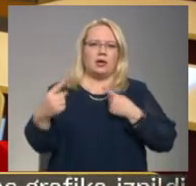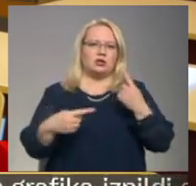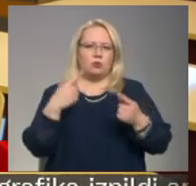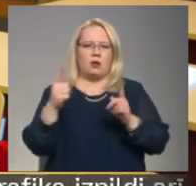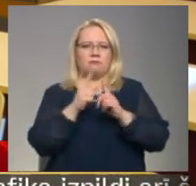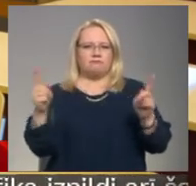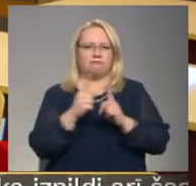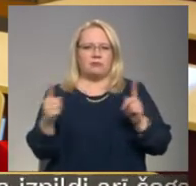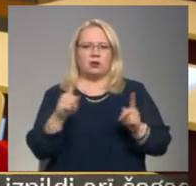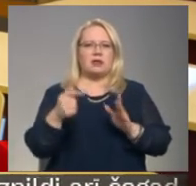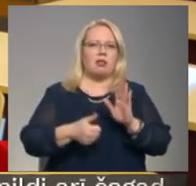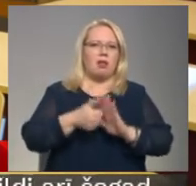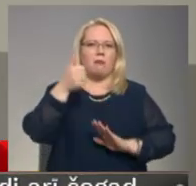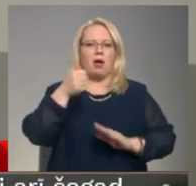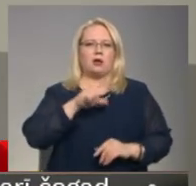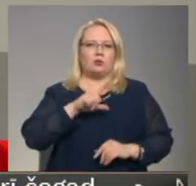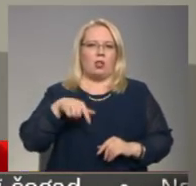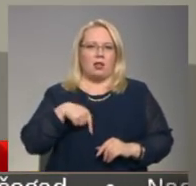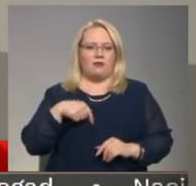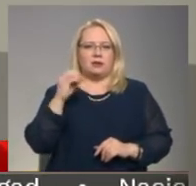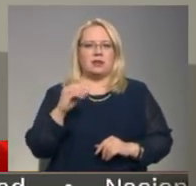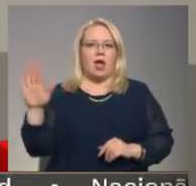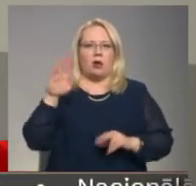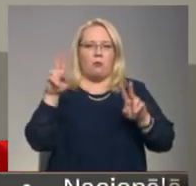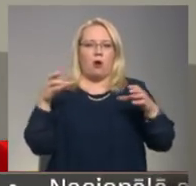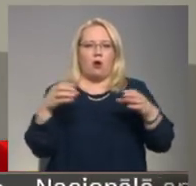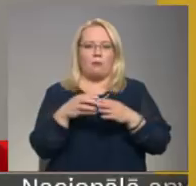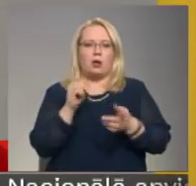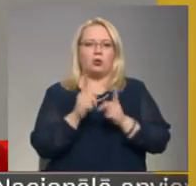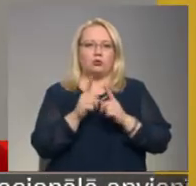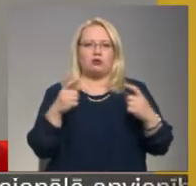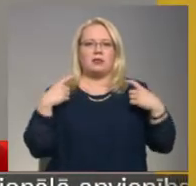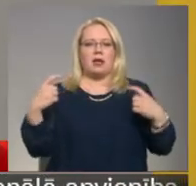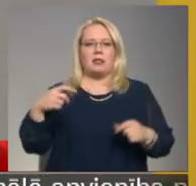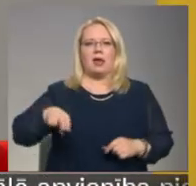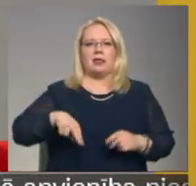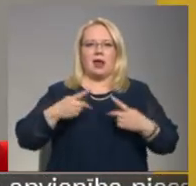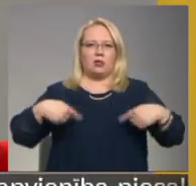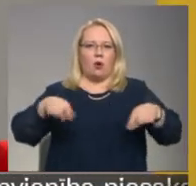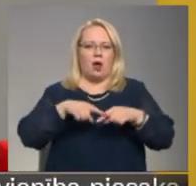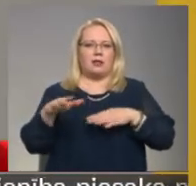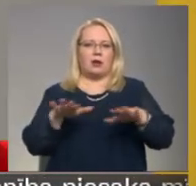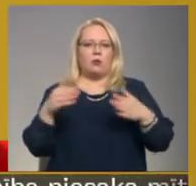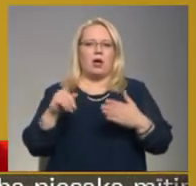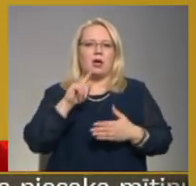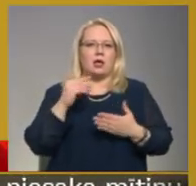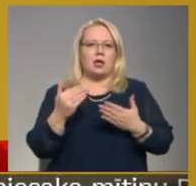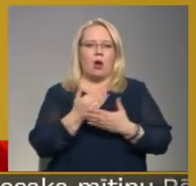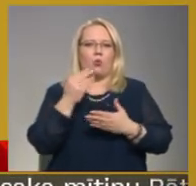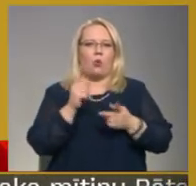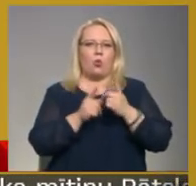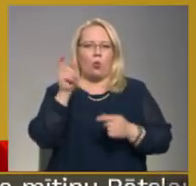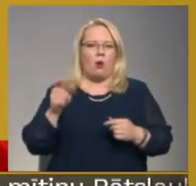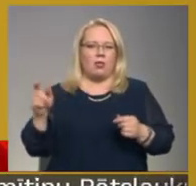tekstu, kurš kļūs par labāko no Latvijas. Eiropas komisijas tulkošanas ģenerāla direktorāta rīkotajā jauno tulkotāju konkursā